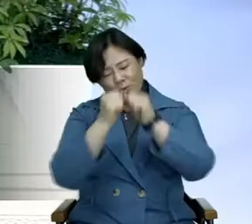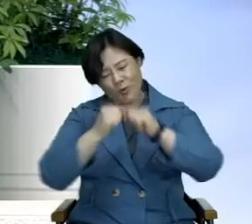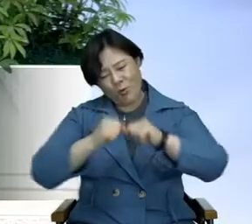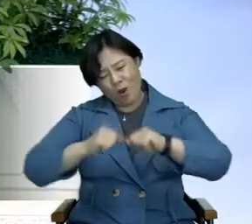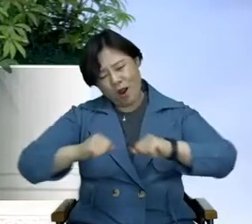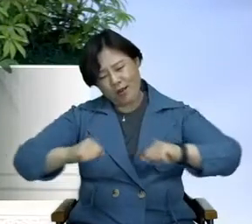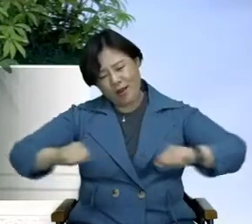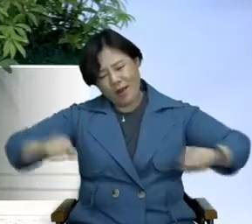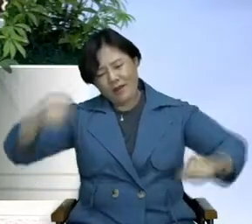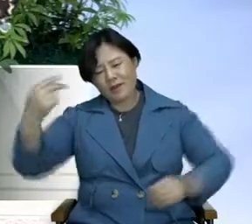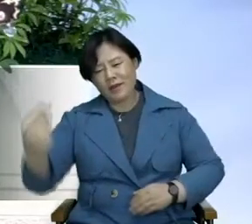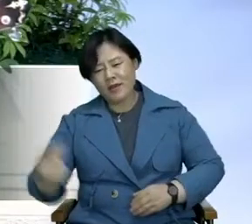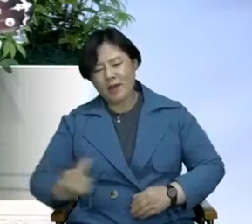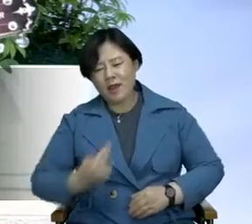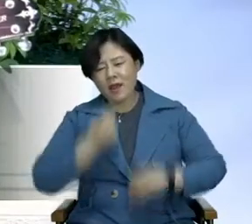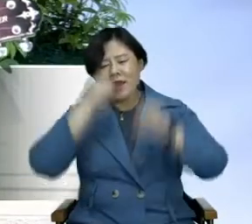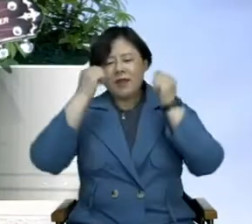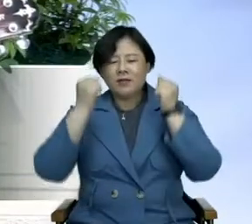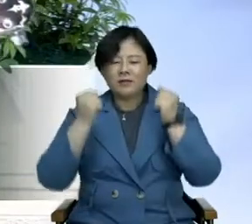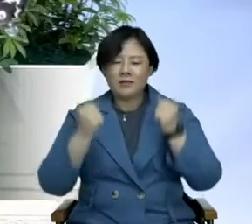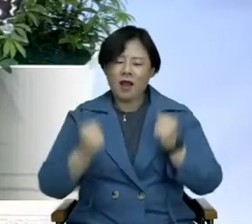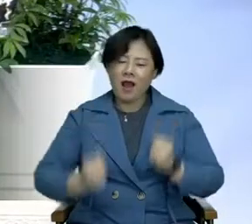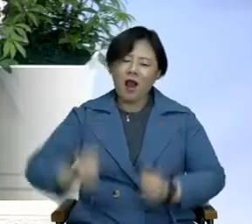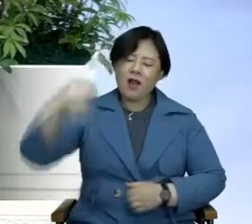지금은 광야의